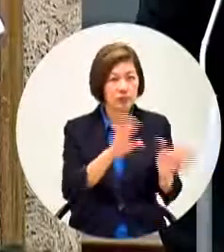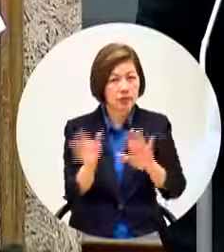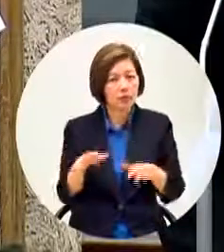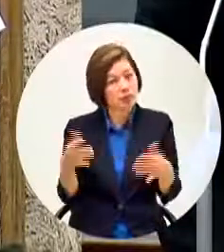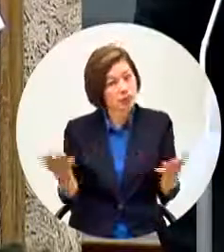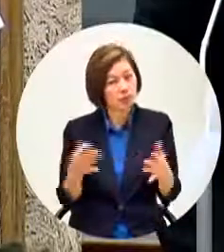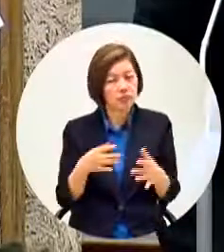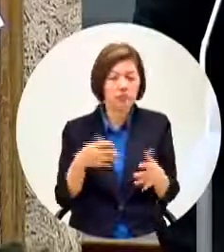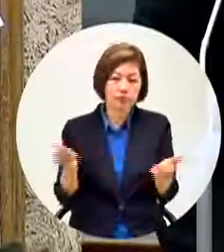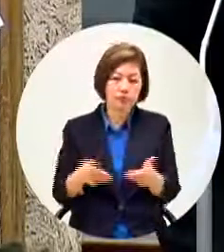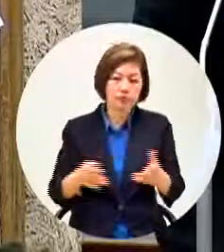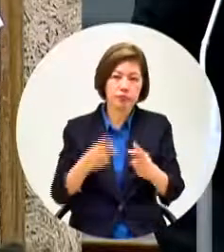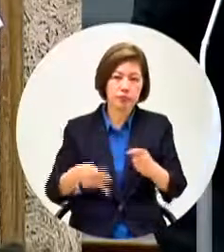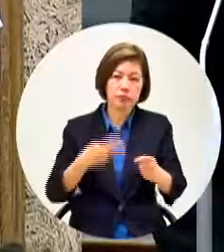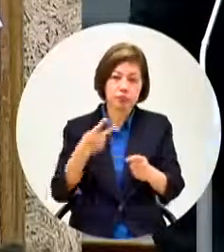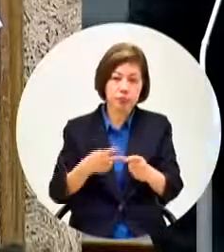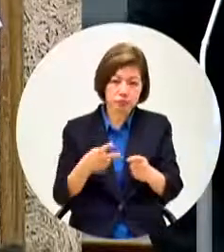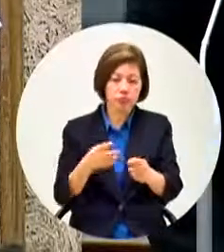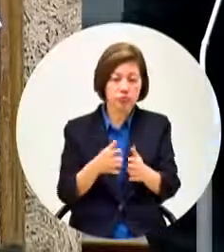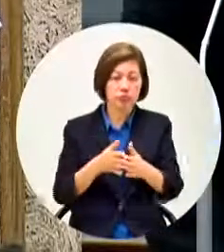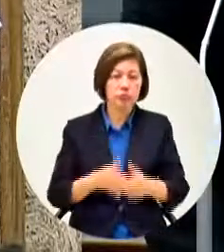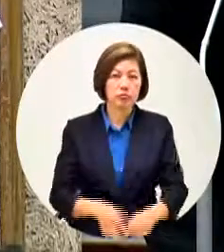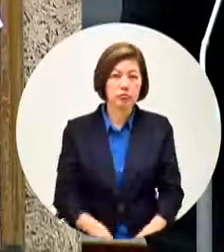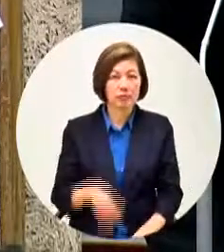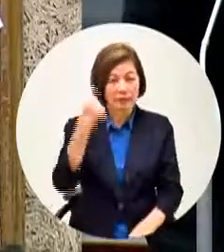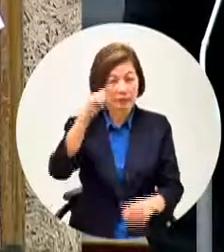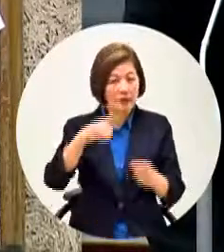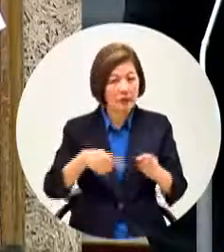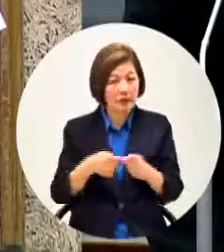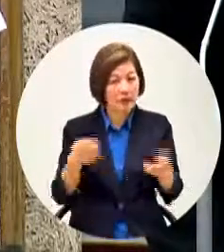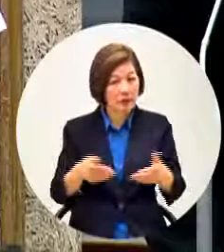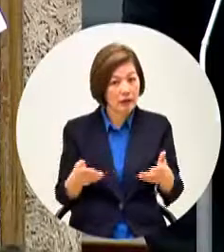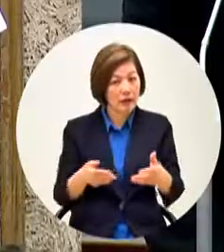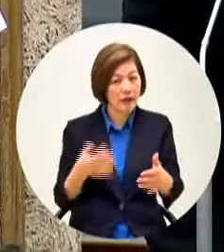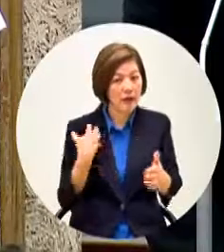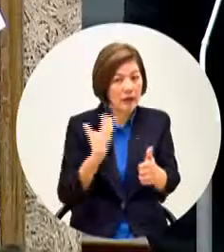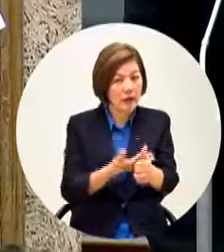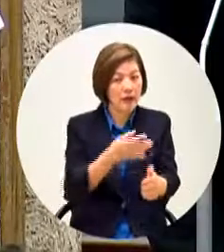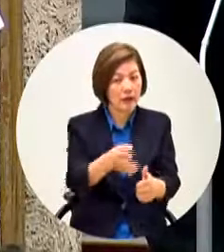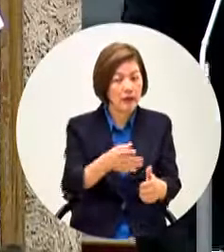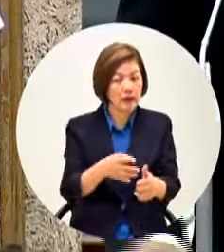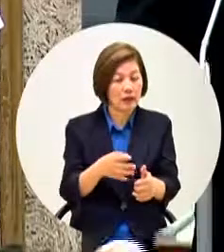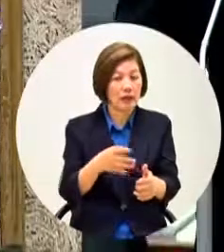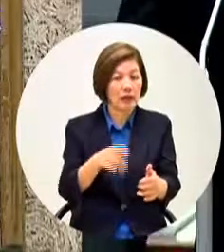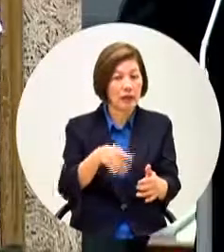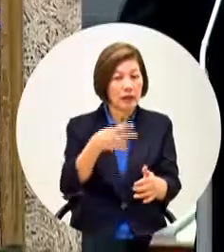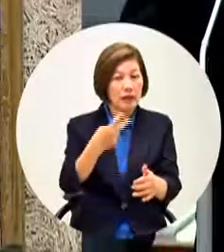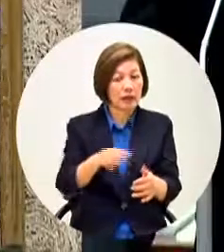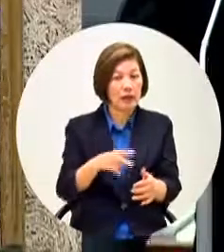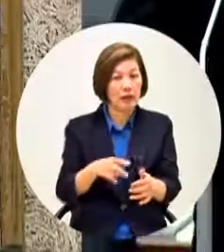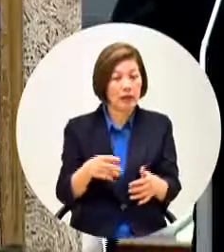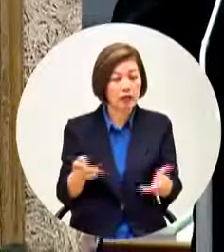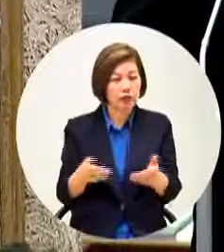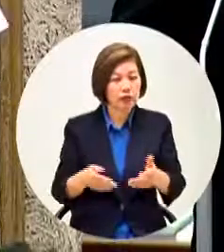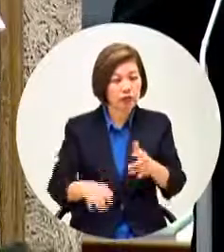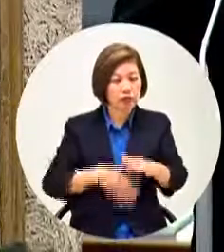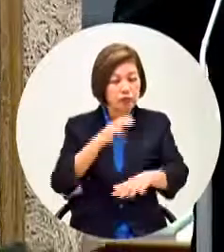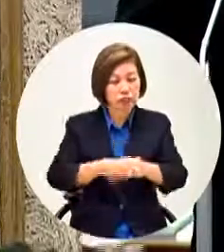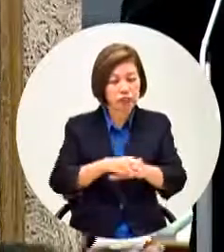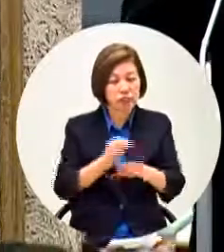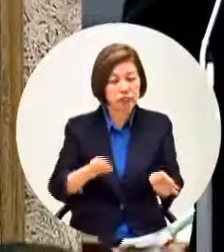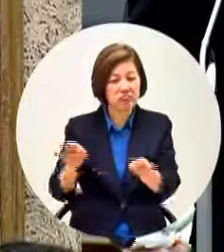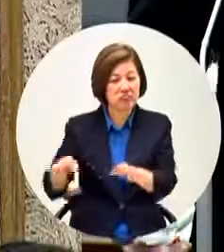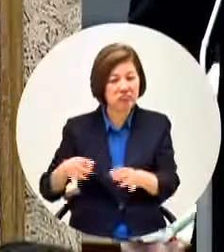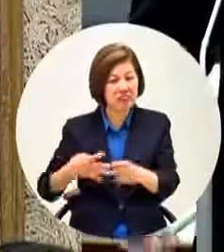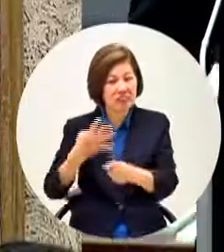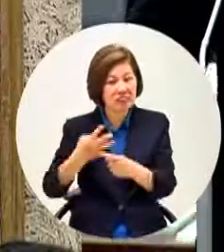档。 啊，你明年发包啊，搁做较好，你看是毋要等到四年啊？ 啊，你四年三档啦，三档